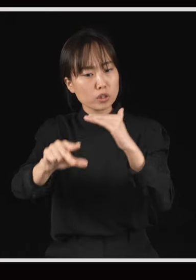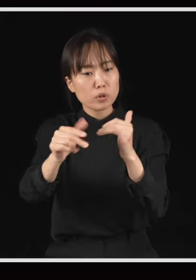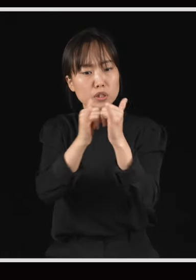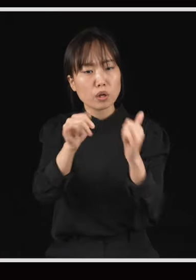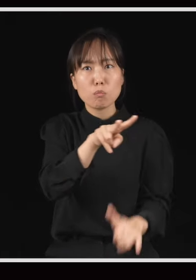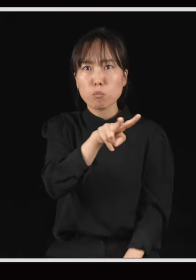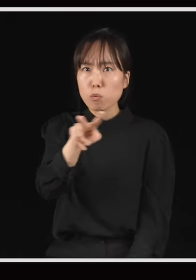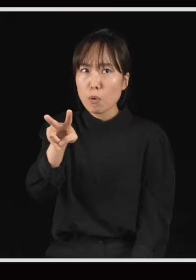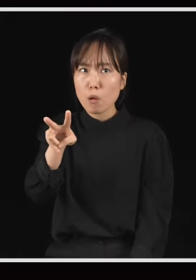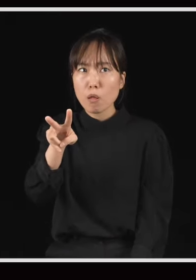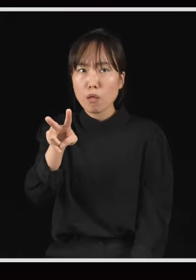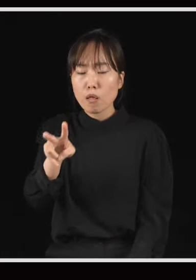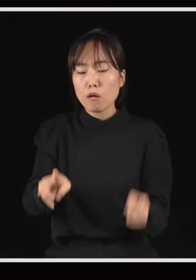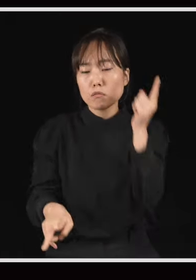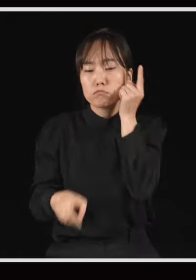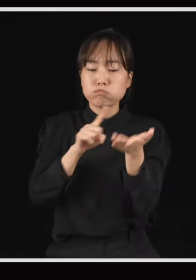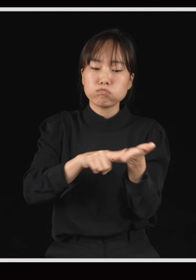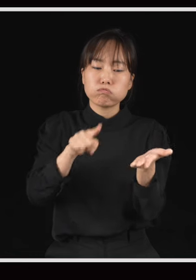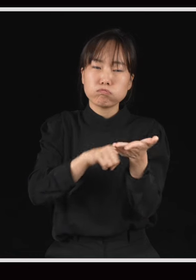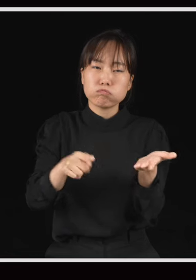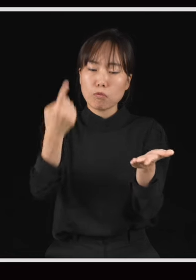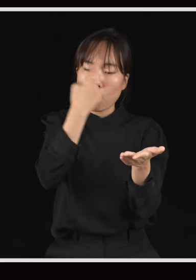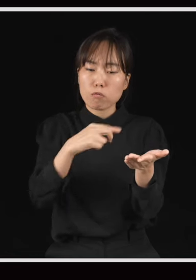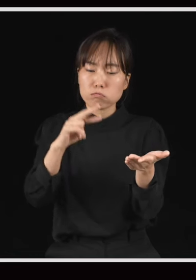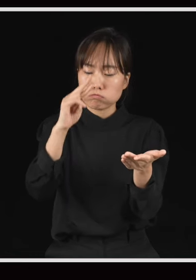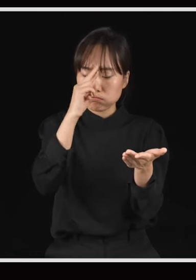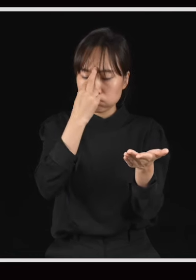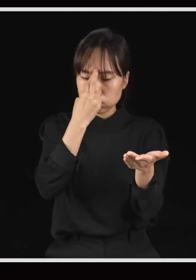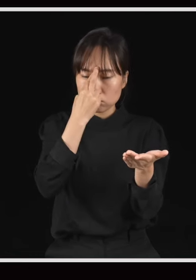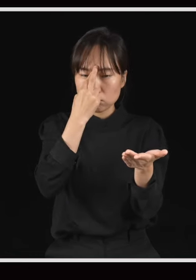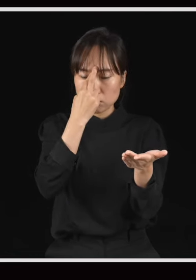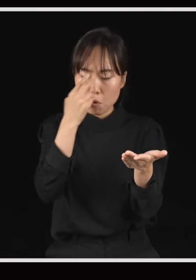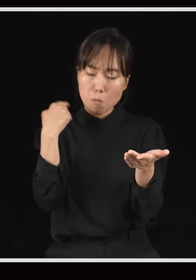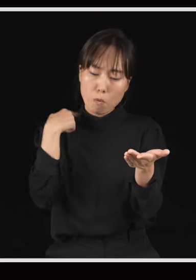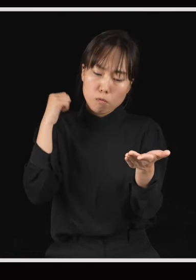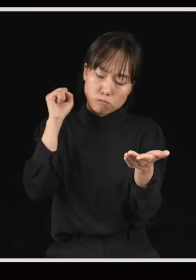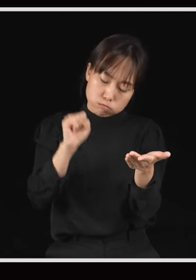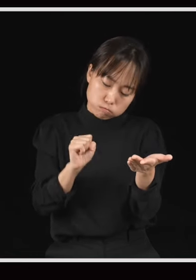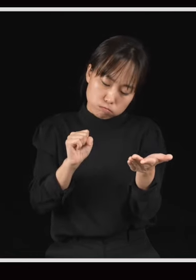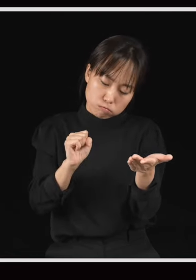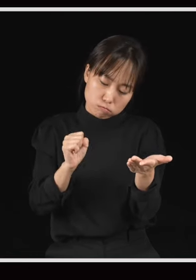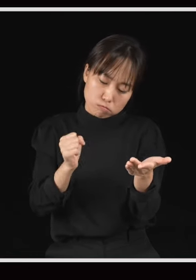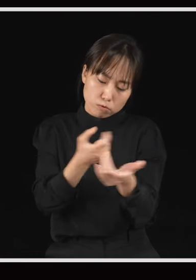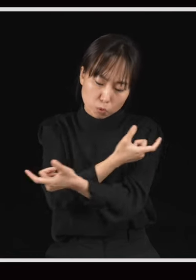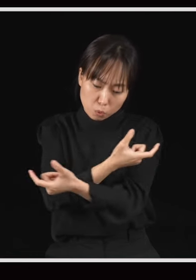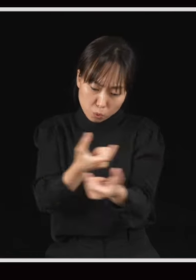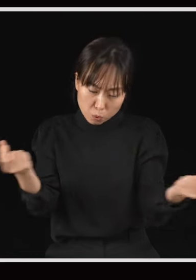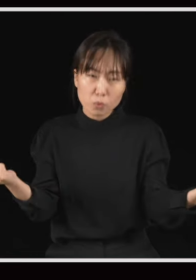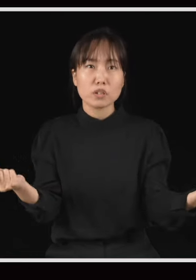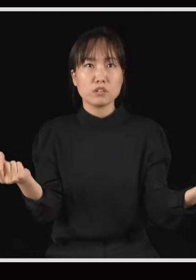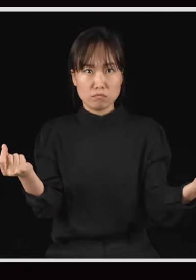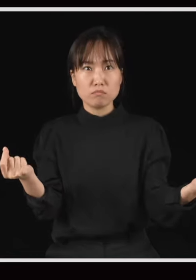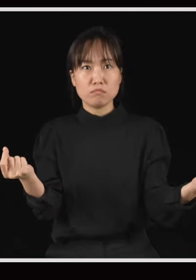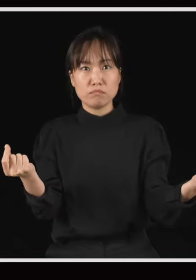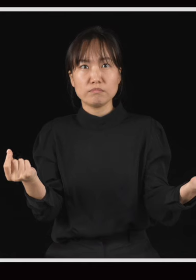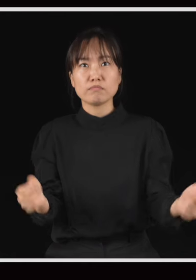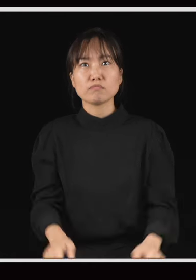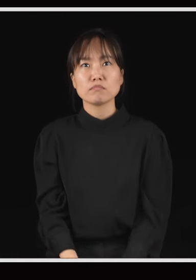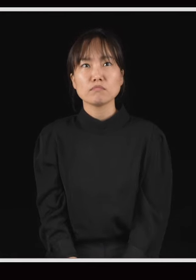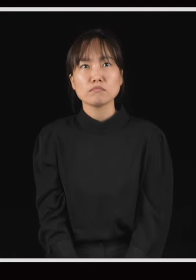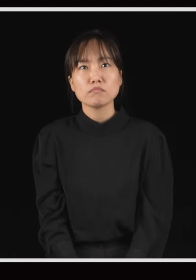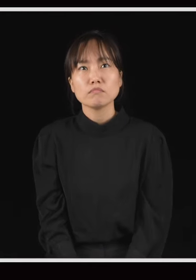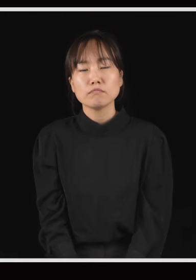이러고 정말 근데 하나같이 일단 표정은 되게 안 좋고 그리고 이렇게 목을 최대한 망가뜨리는 자세를